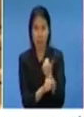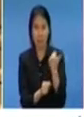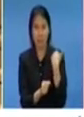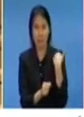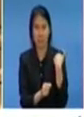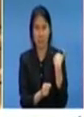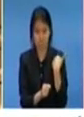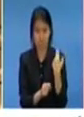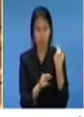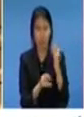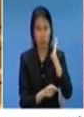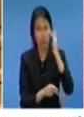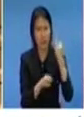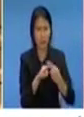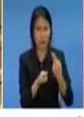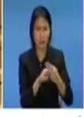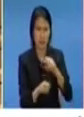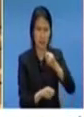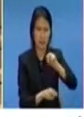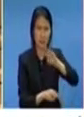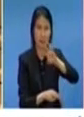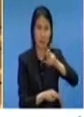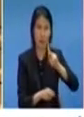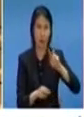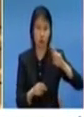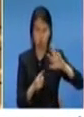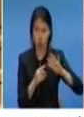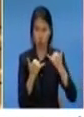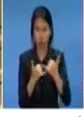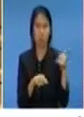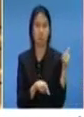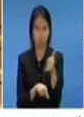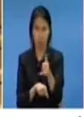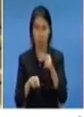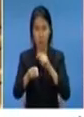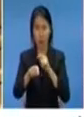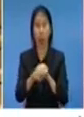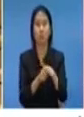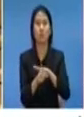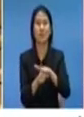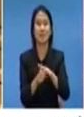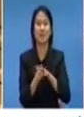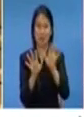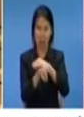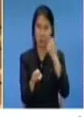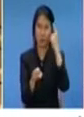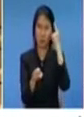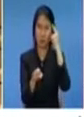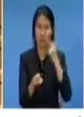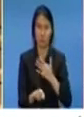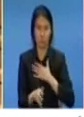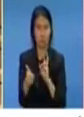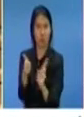ขออนุญาตที่เอ่ยนามเป็นประธานมาพอดีฮะท่านรู้เวลามีผมเป็นรองประธ